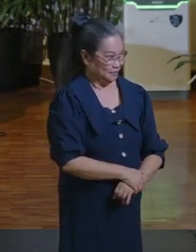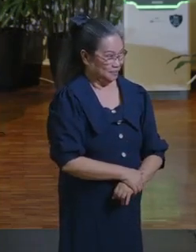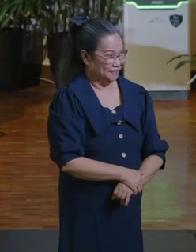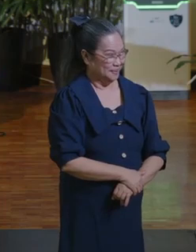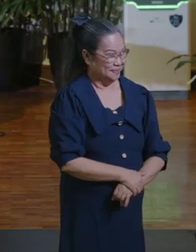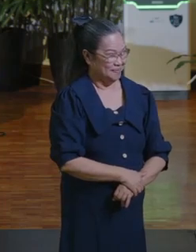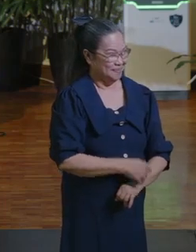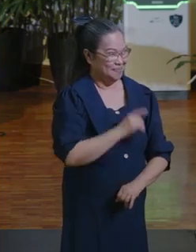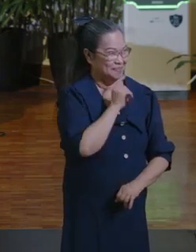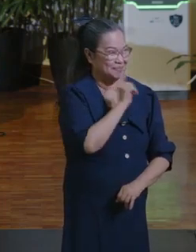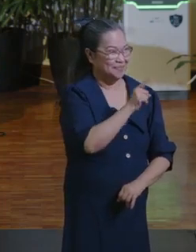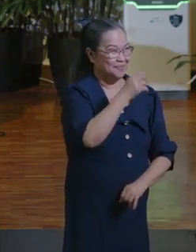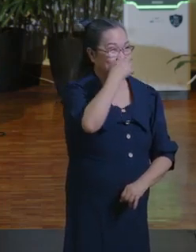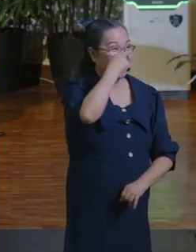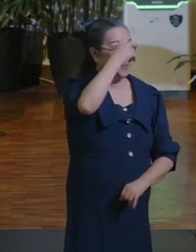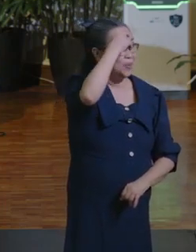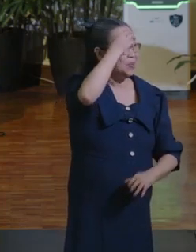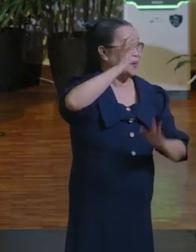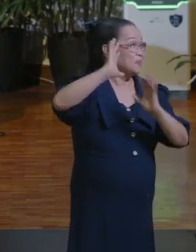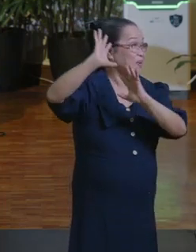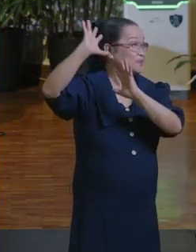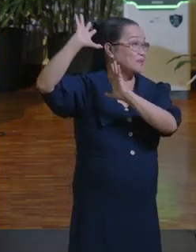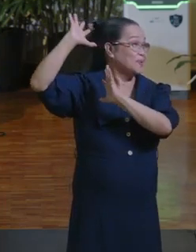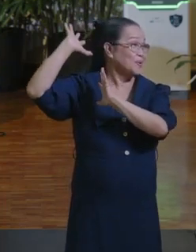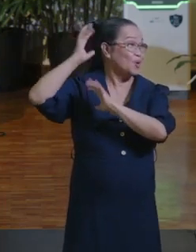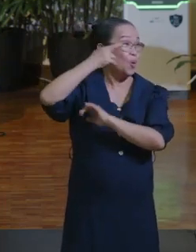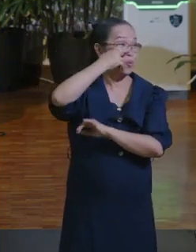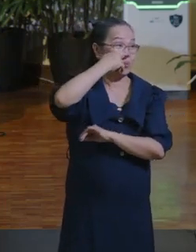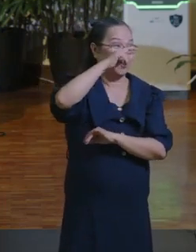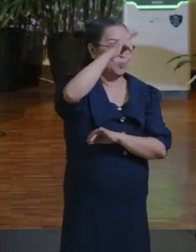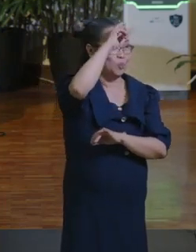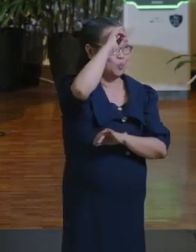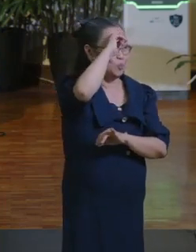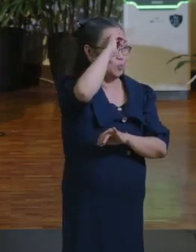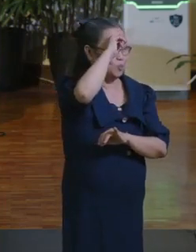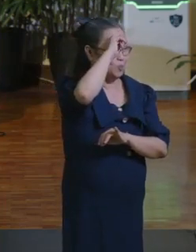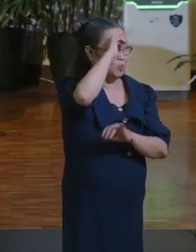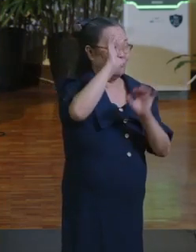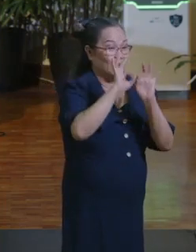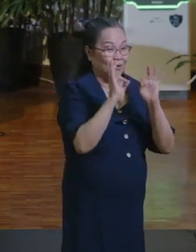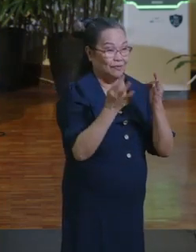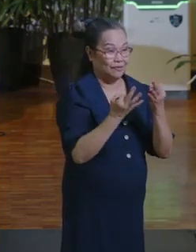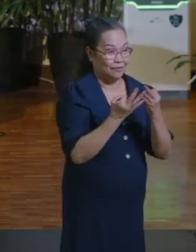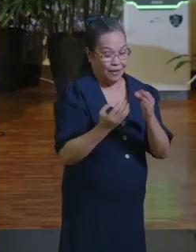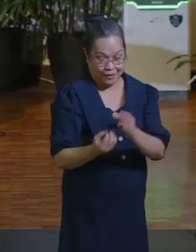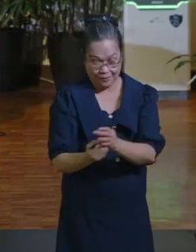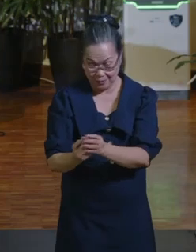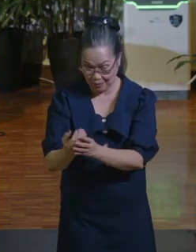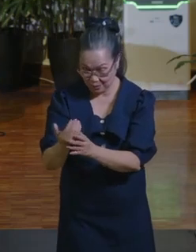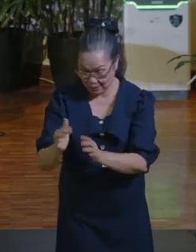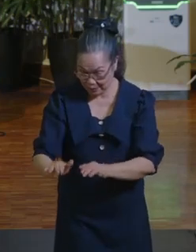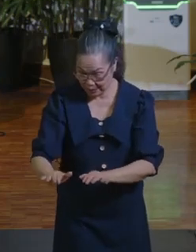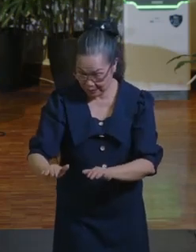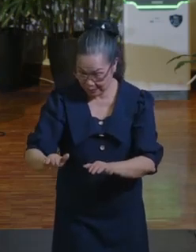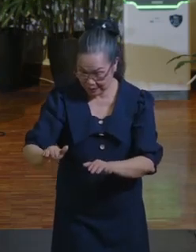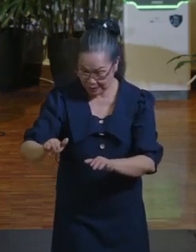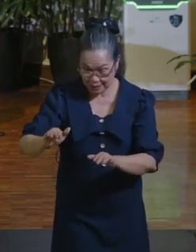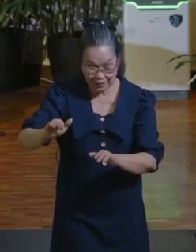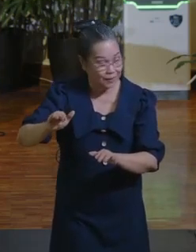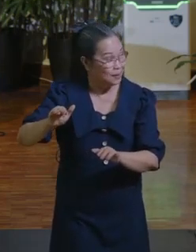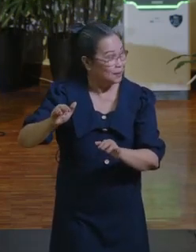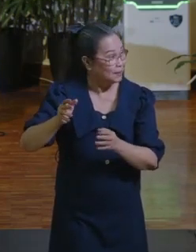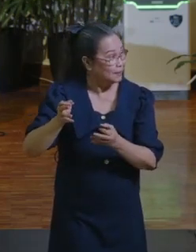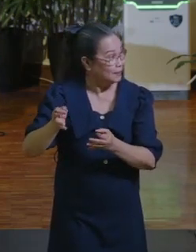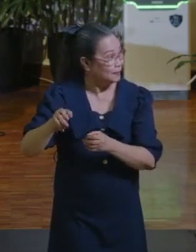imagery ito ulit ng Roman society. Nung panahon na yon, ang Roman family, habang lumalaki ang kanilang mga anak, ang kanilang mga